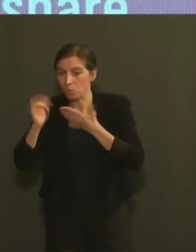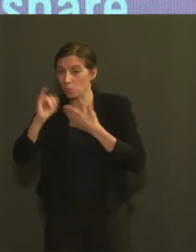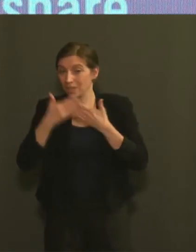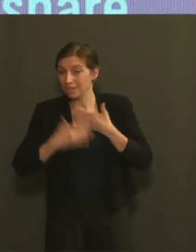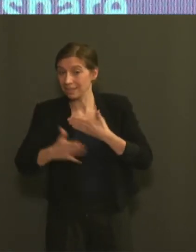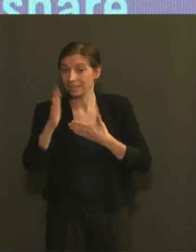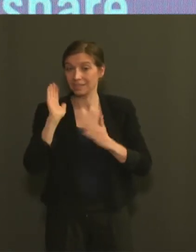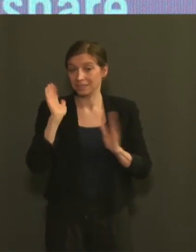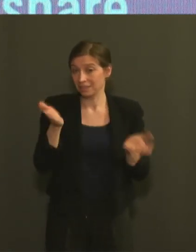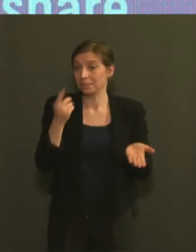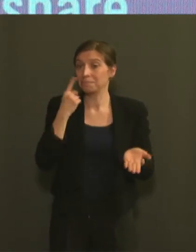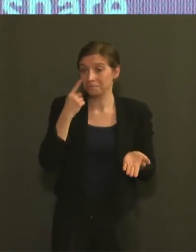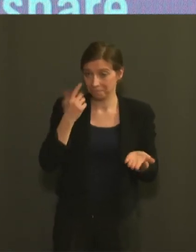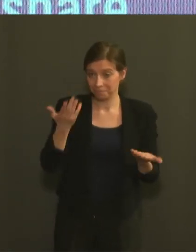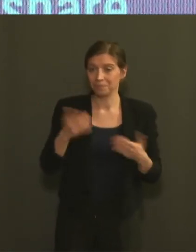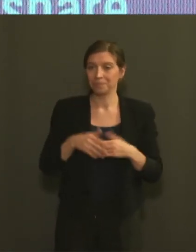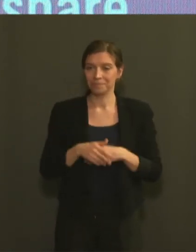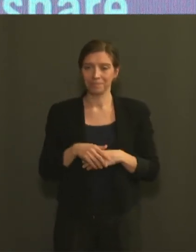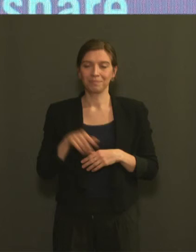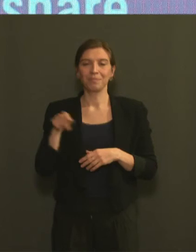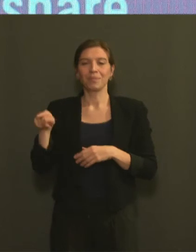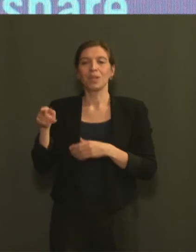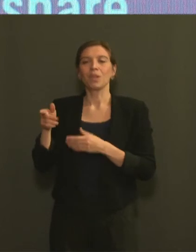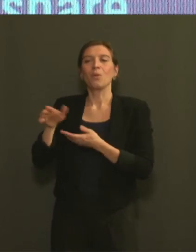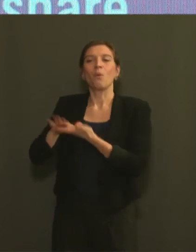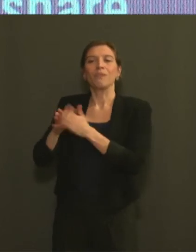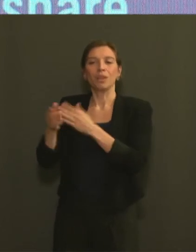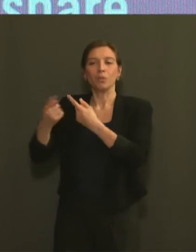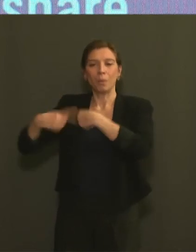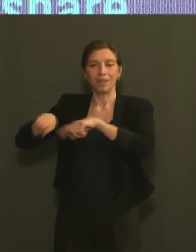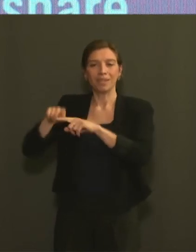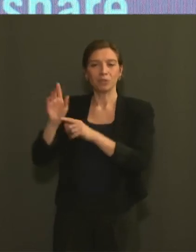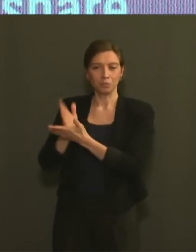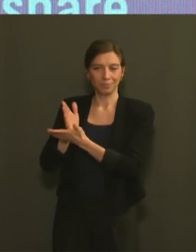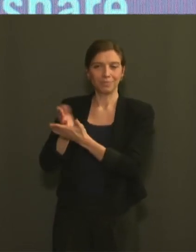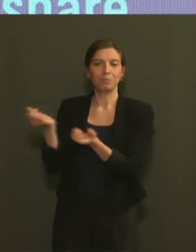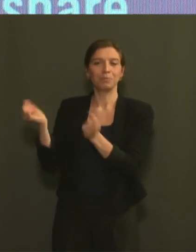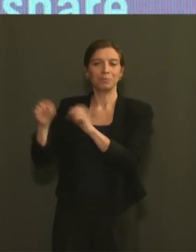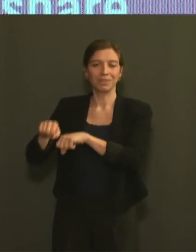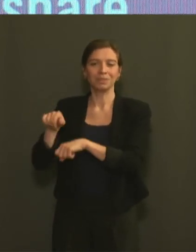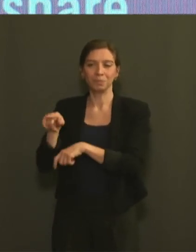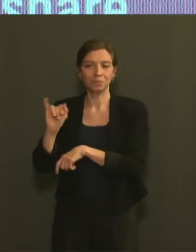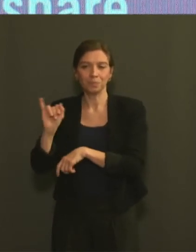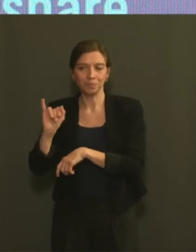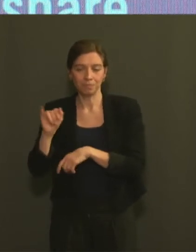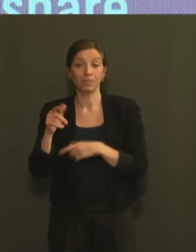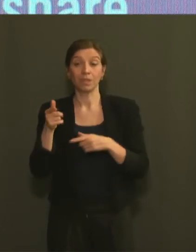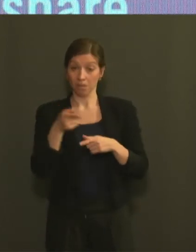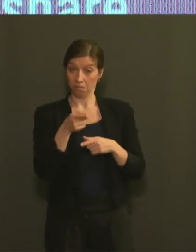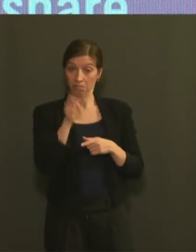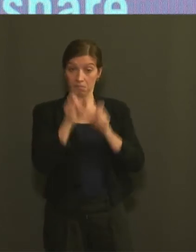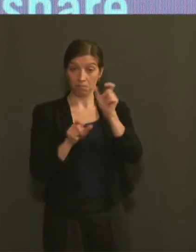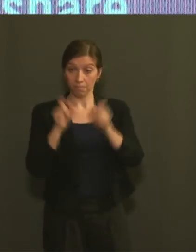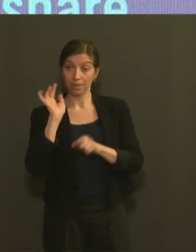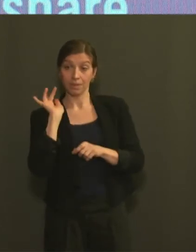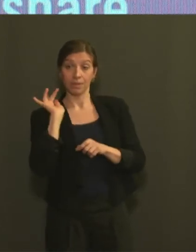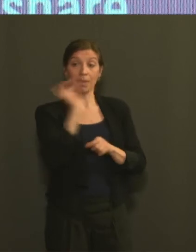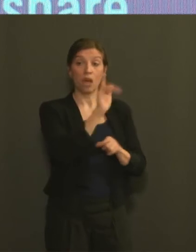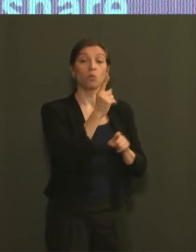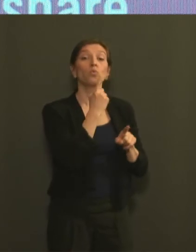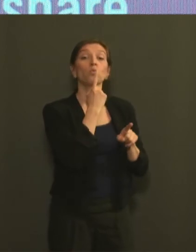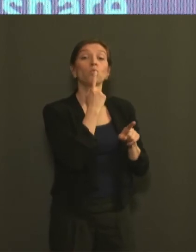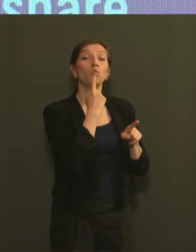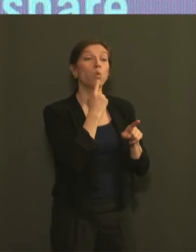active irin jours d'ozone blaze musicaux compact liberté quand